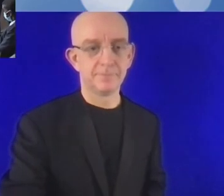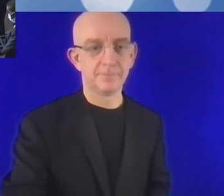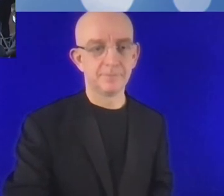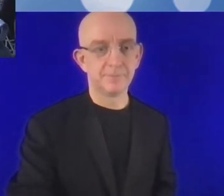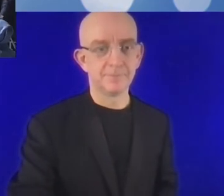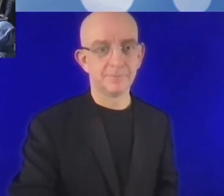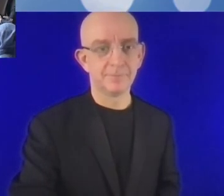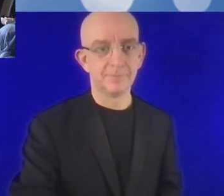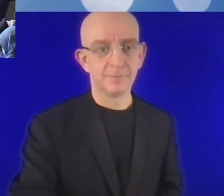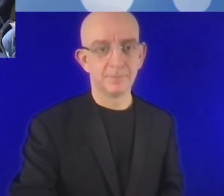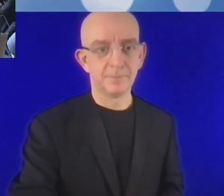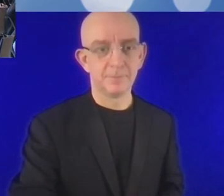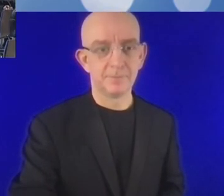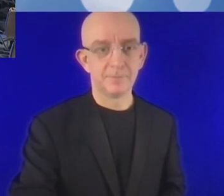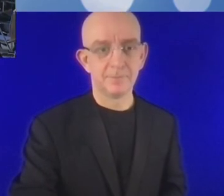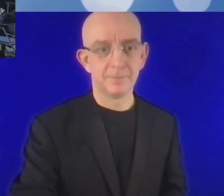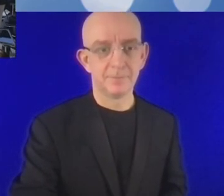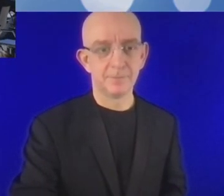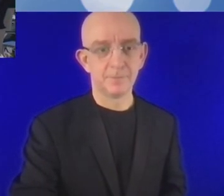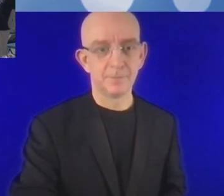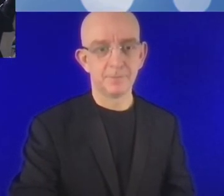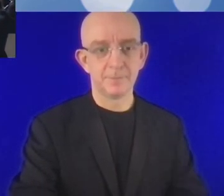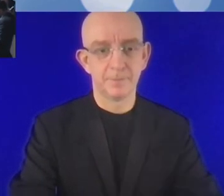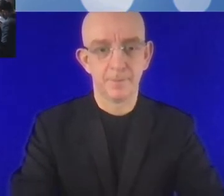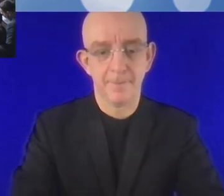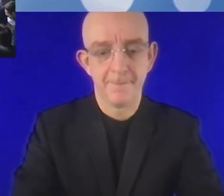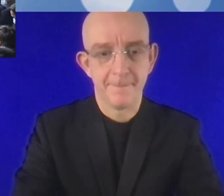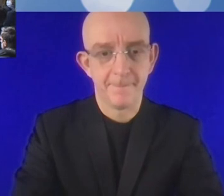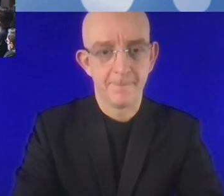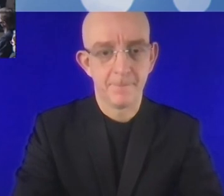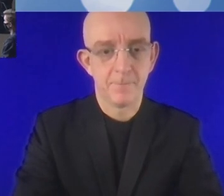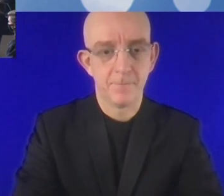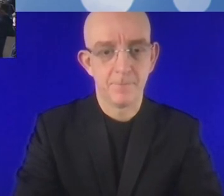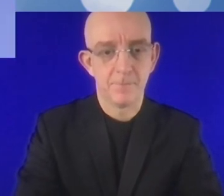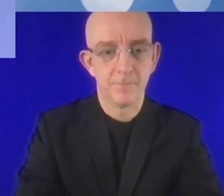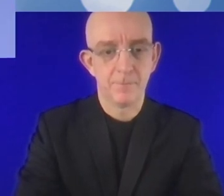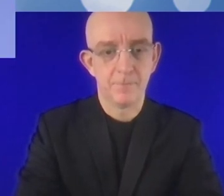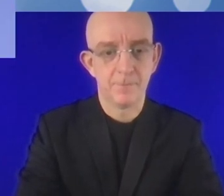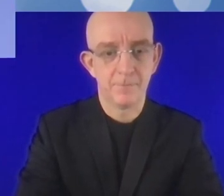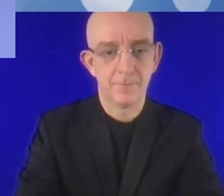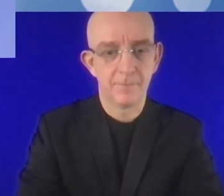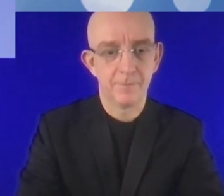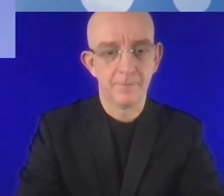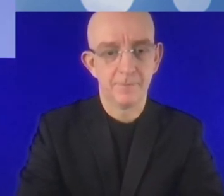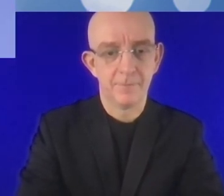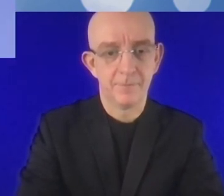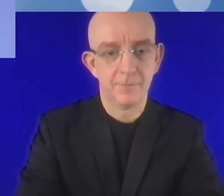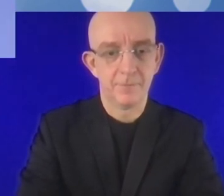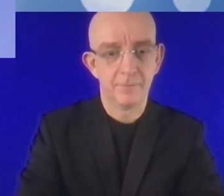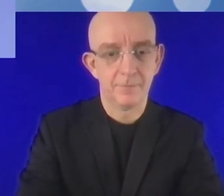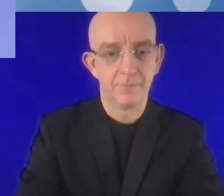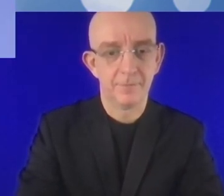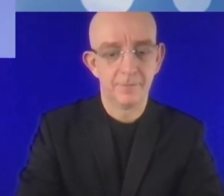Огромное спасибо. Это был изумительный концерт, изумительное выступление. Дамы и